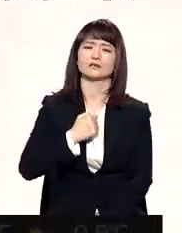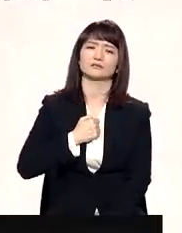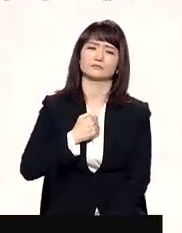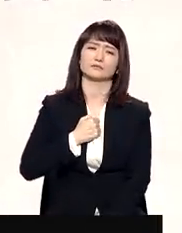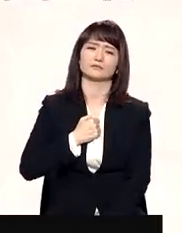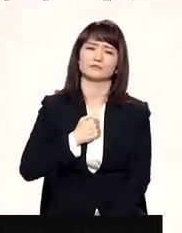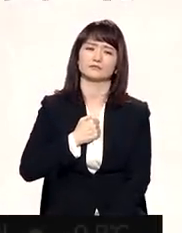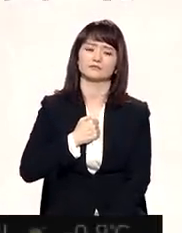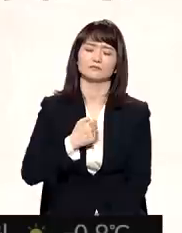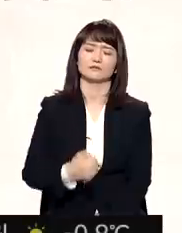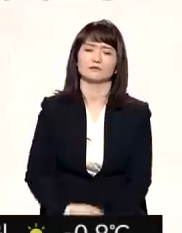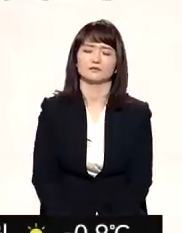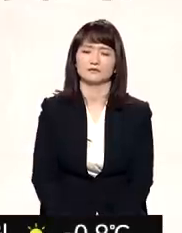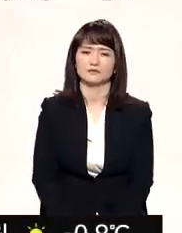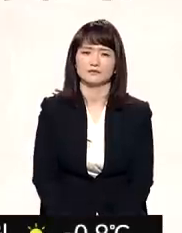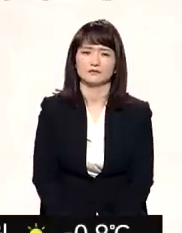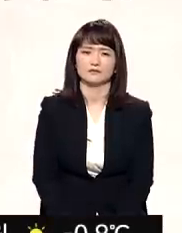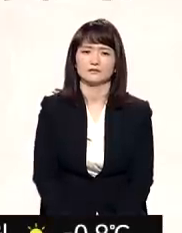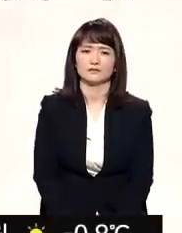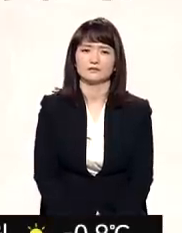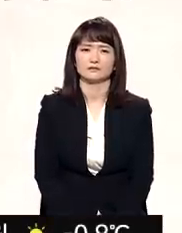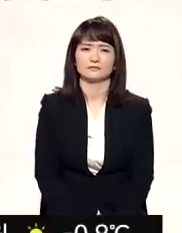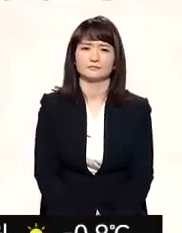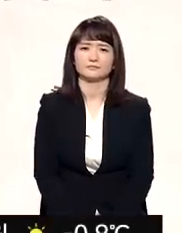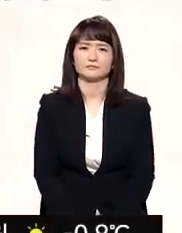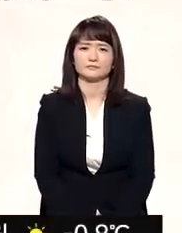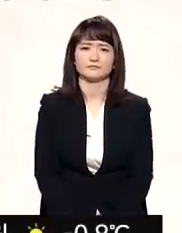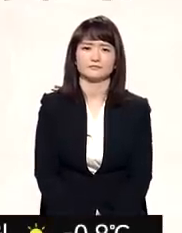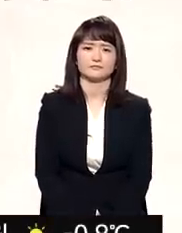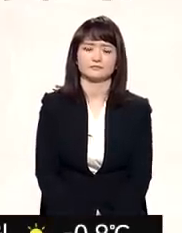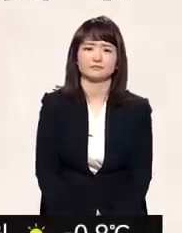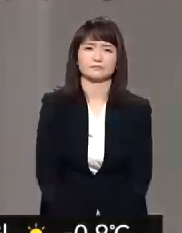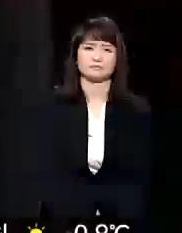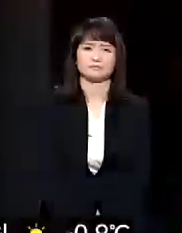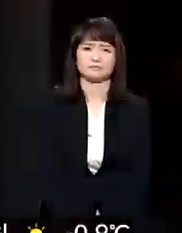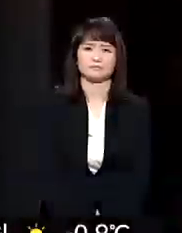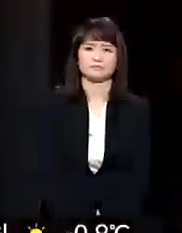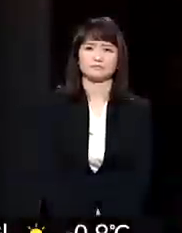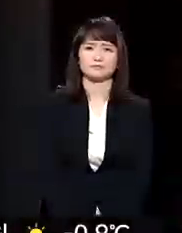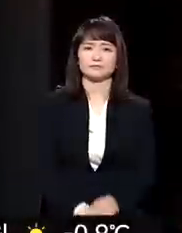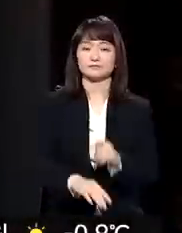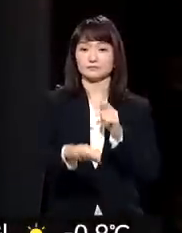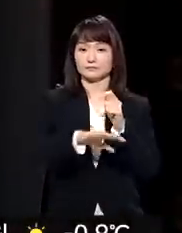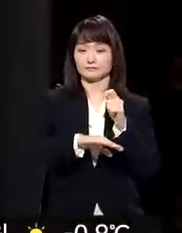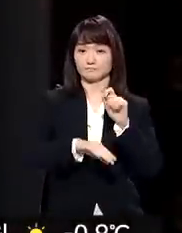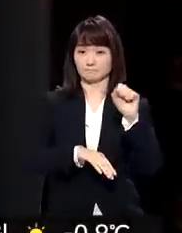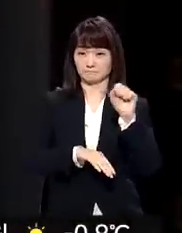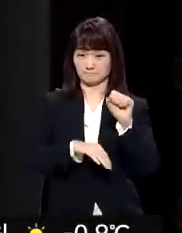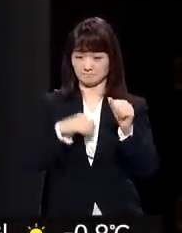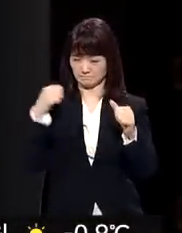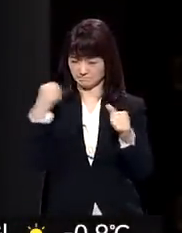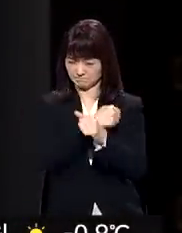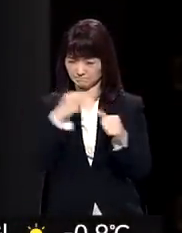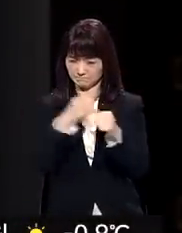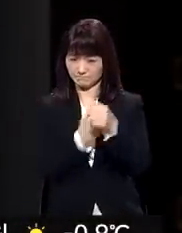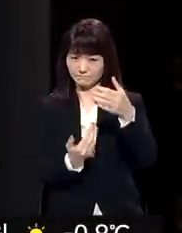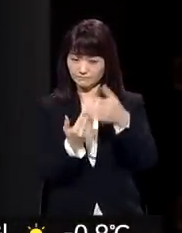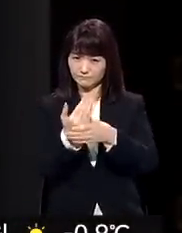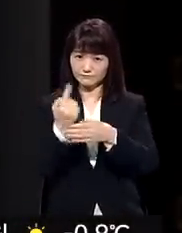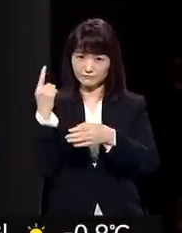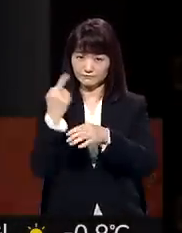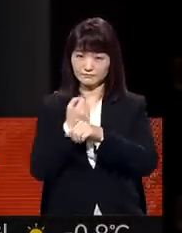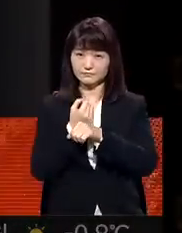답답하다라는 하수연을 하고 계십니다 자 저희가 이제 택시 기사님들 상대로 한 폭행 사건 많이 전해 드렸잖아요